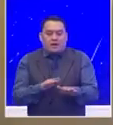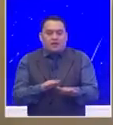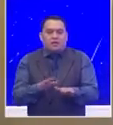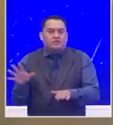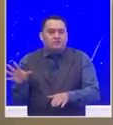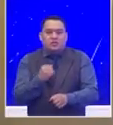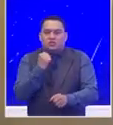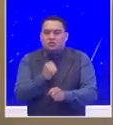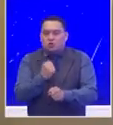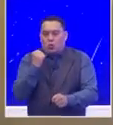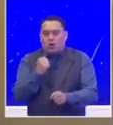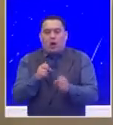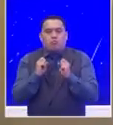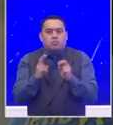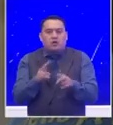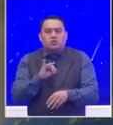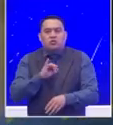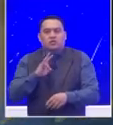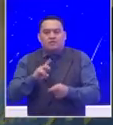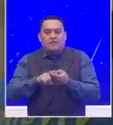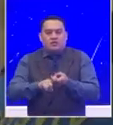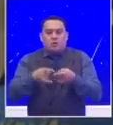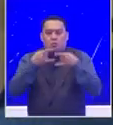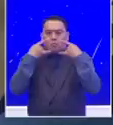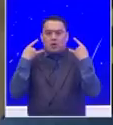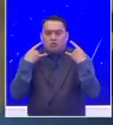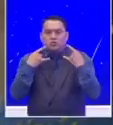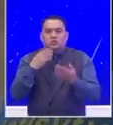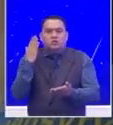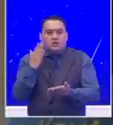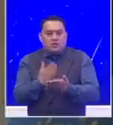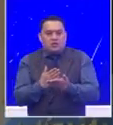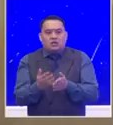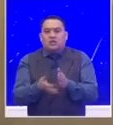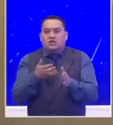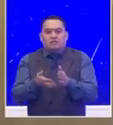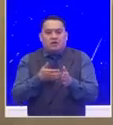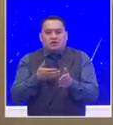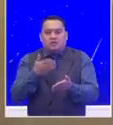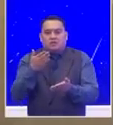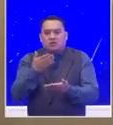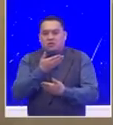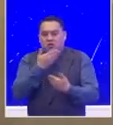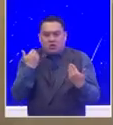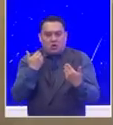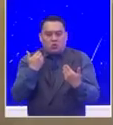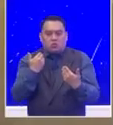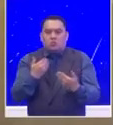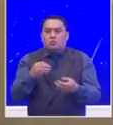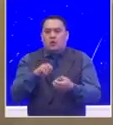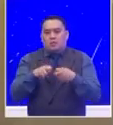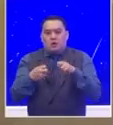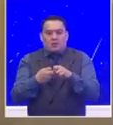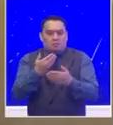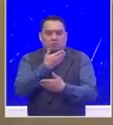по особо опасным инфекциям. Масок у нас в изобилии, дефицита нет, поэтому проблем никаких